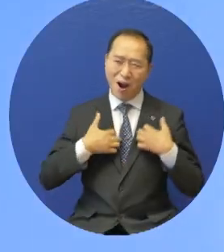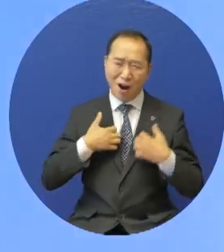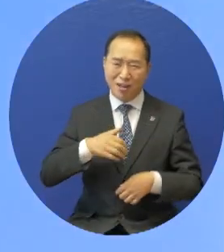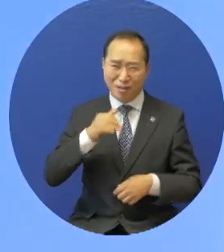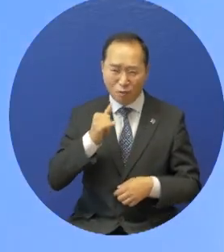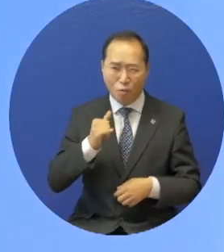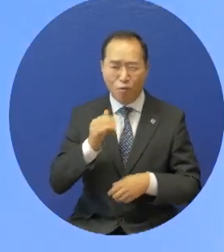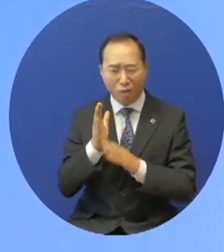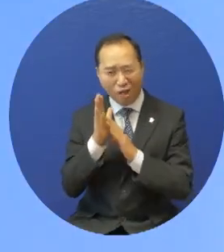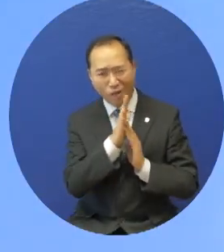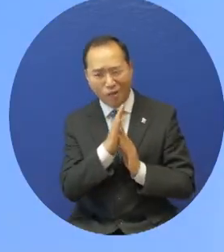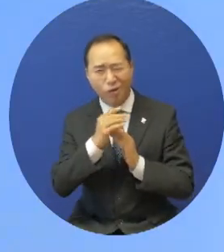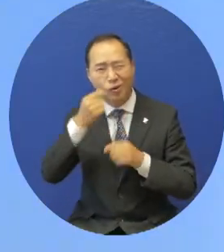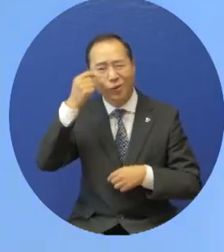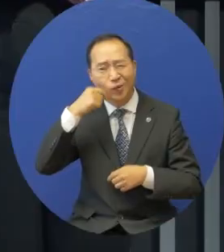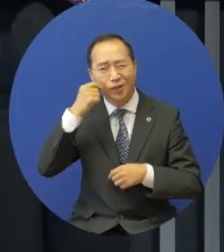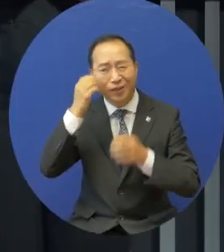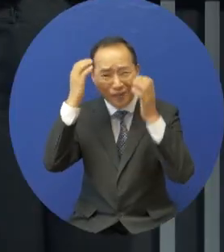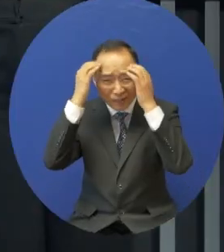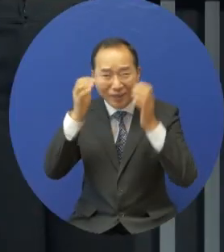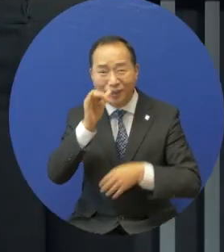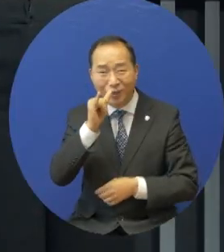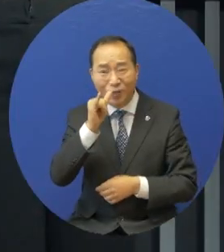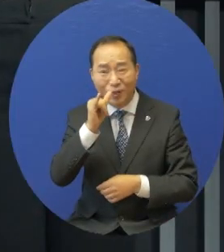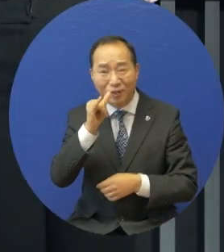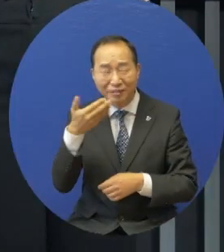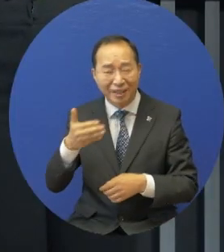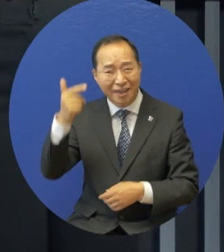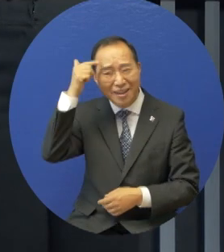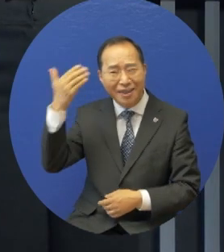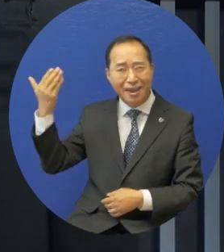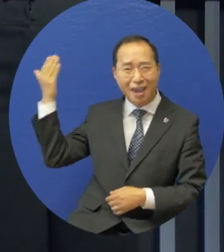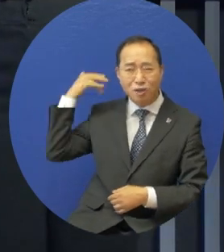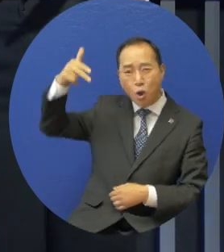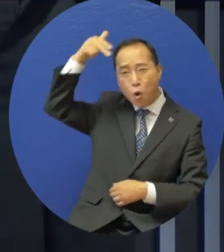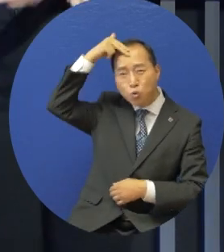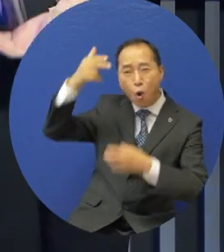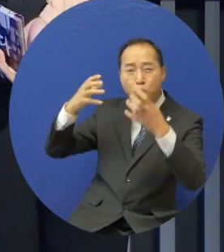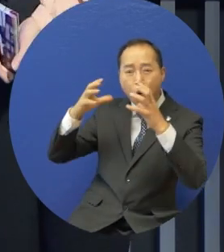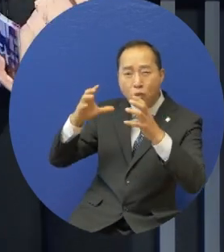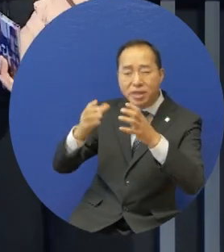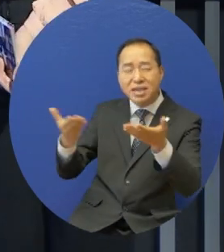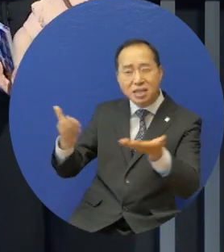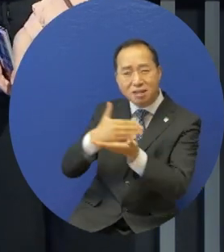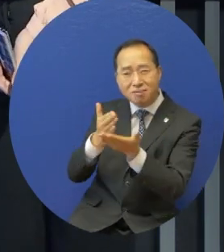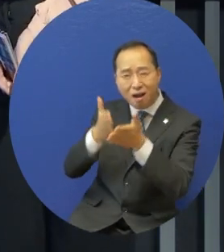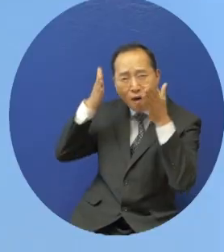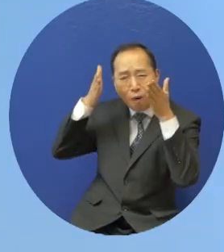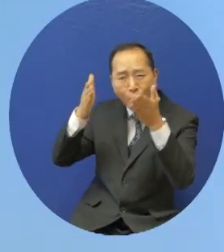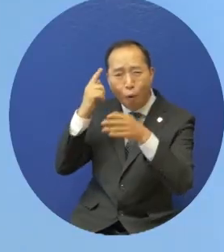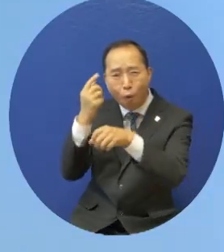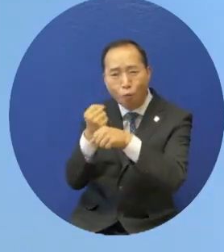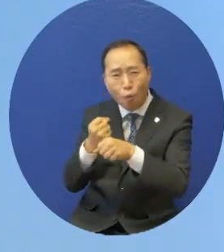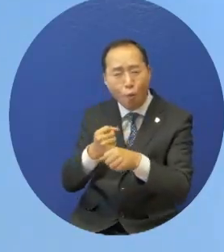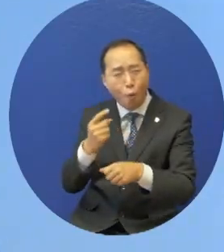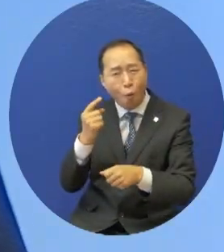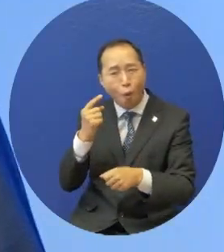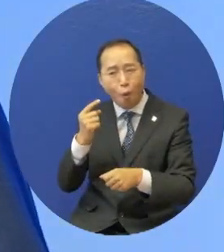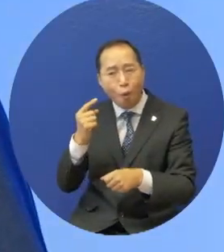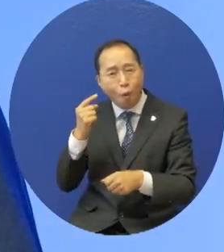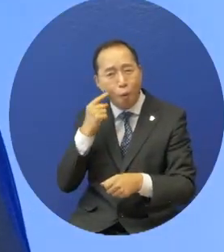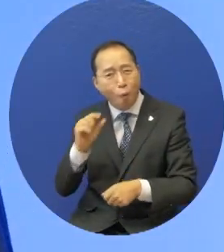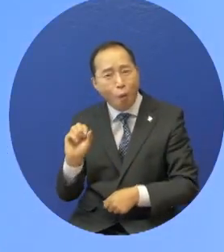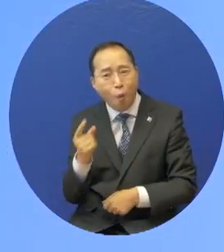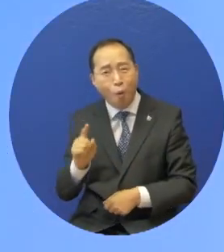있지만 애환도 있는 일일 텐데요. 어떻게 조선시대의 직업에 대해서 연구하게 되셨는지 궁금해요. 그래요. 아마도